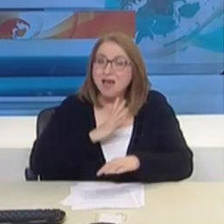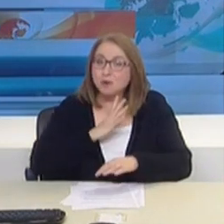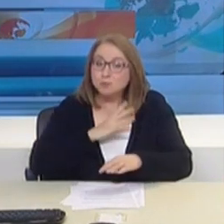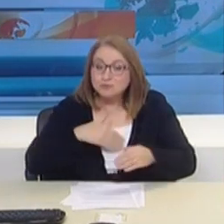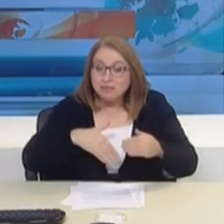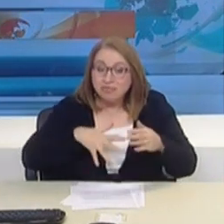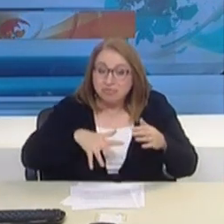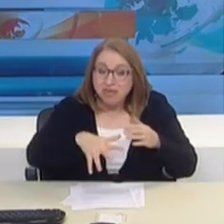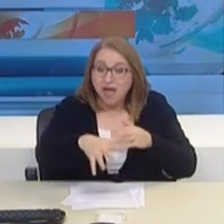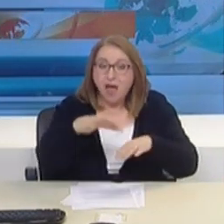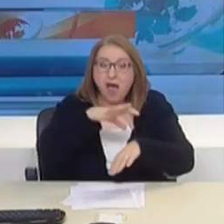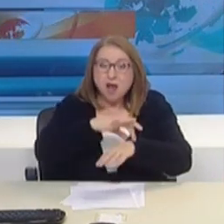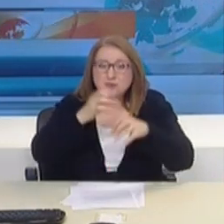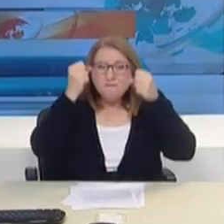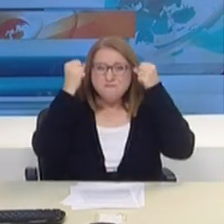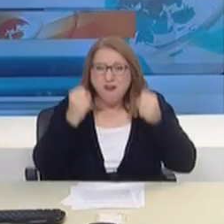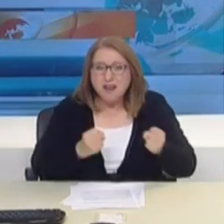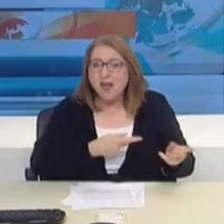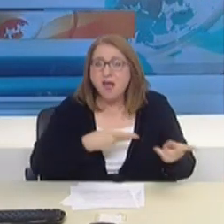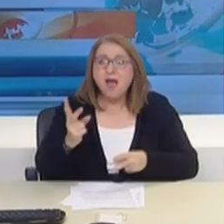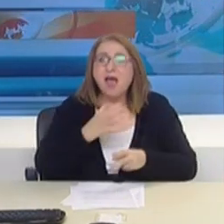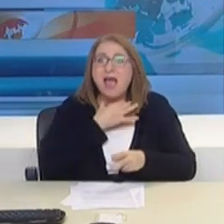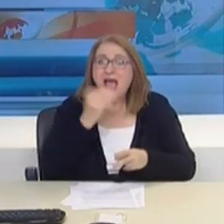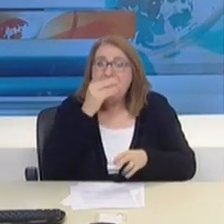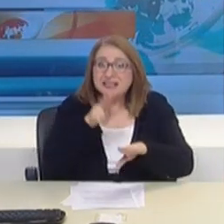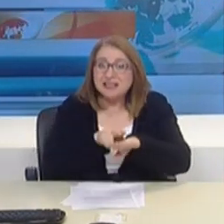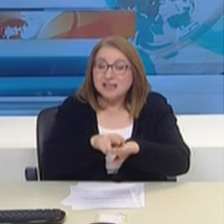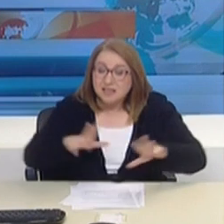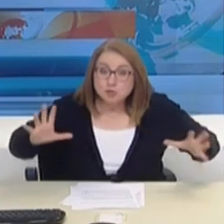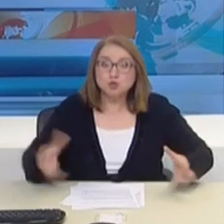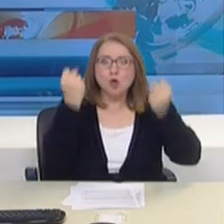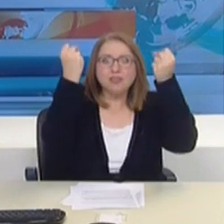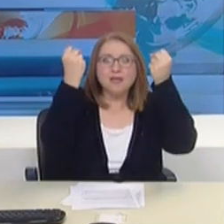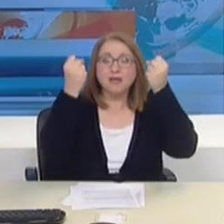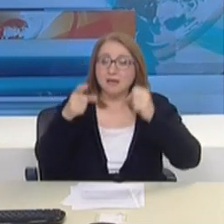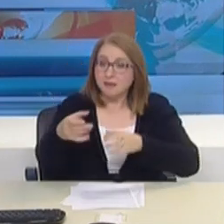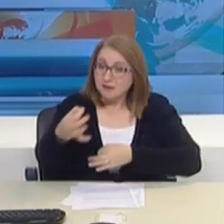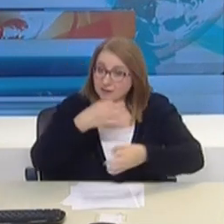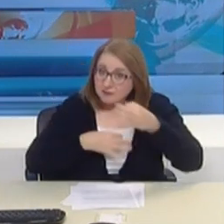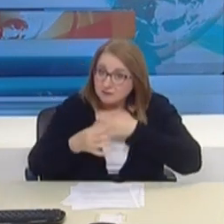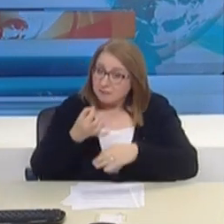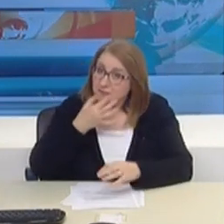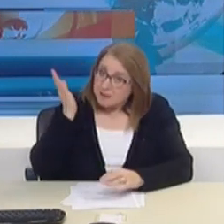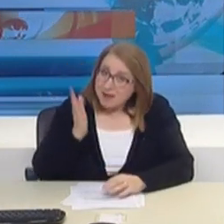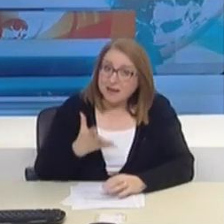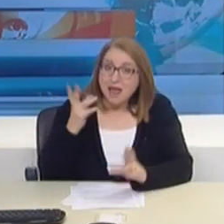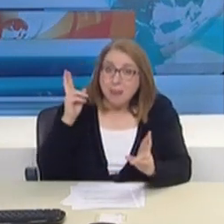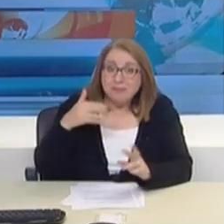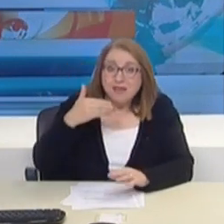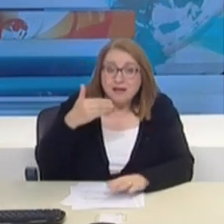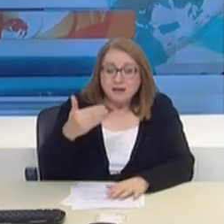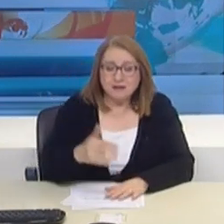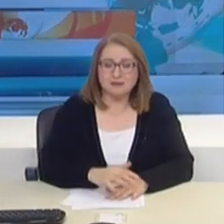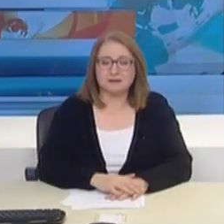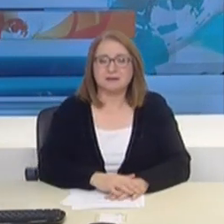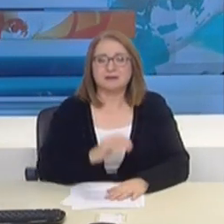κίνδυνο? Επίσης, υπάρχουν παιδιά που νοσούν βαριά από επιπλοκές του κορονοϊού? Και προς τον κύριο Χαρδαλιά, κύριε Υπουργέ,